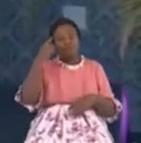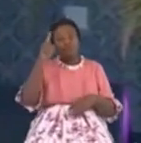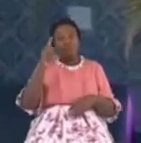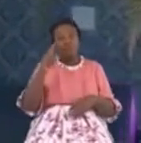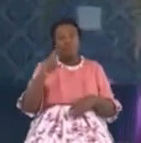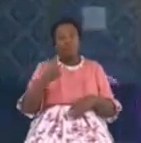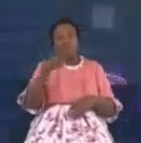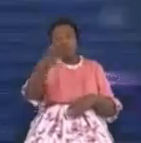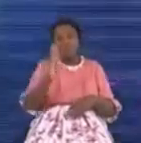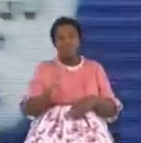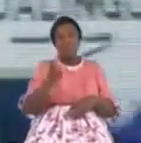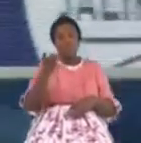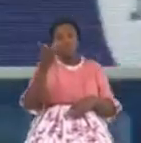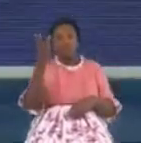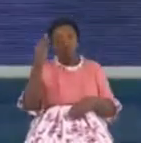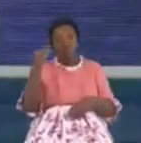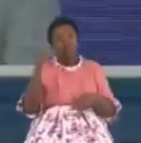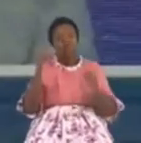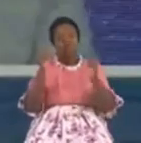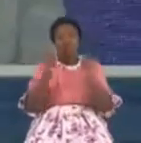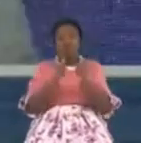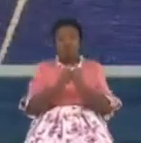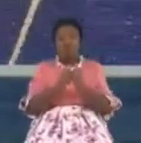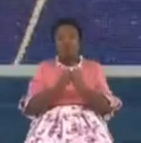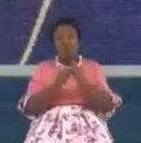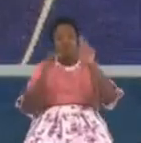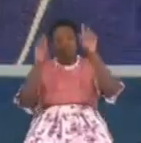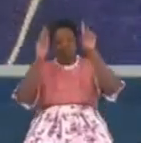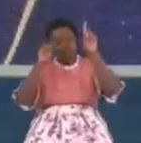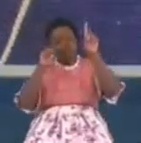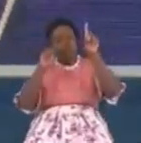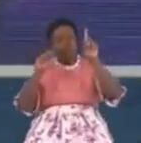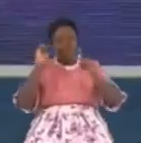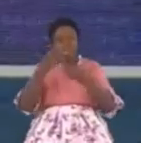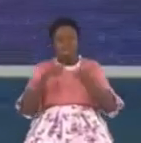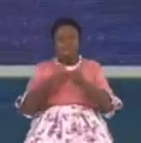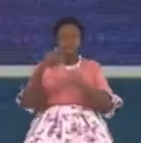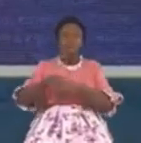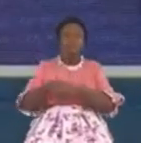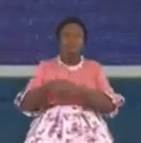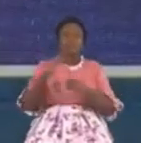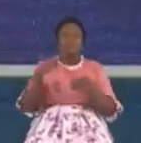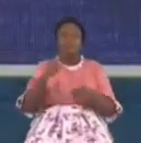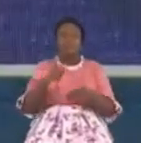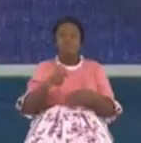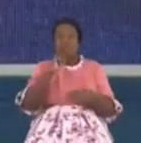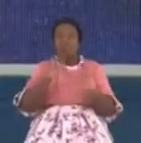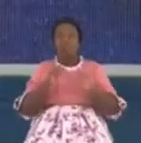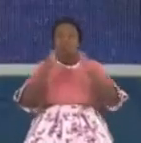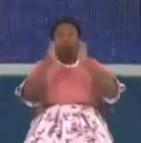Chineke nọnyere ya. Ọ nọ ebe a n'abalị a. Ike nke Chineke na-enweghị